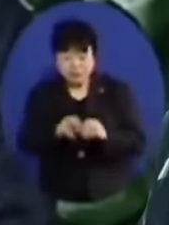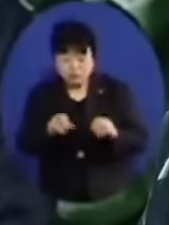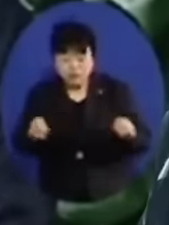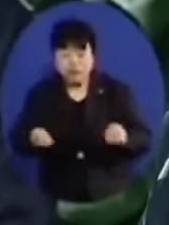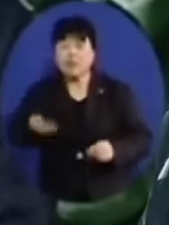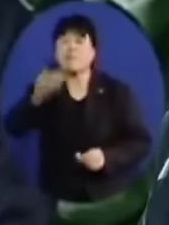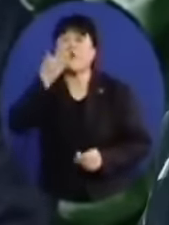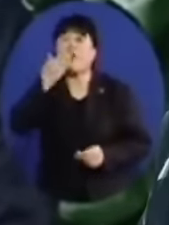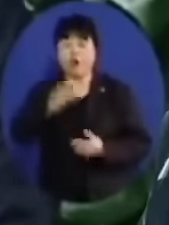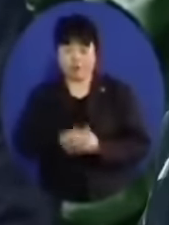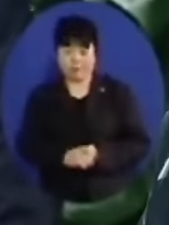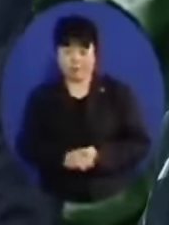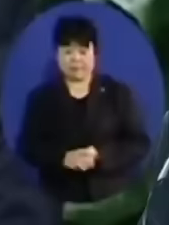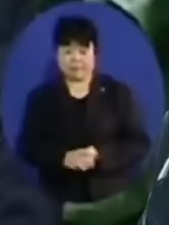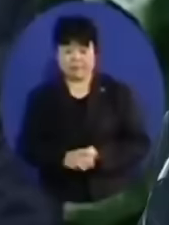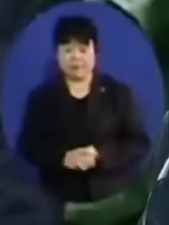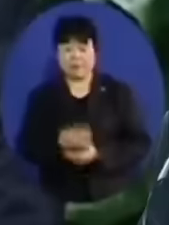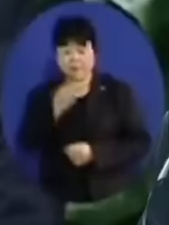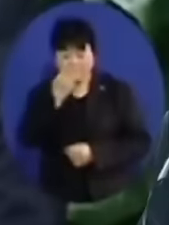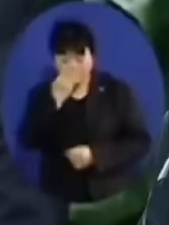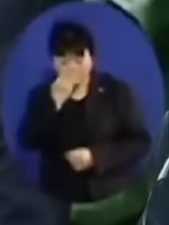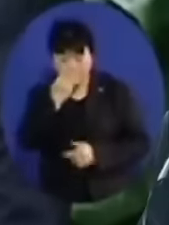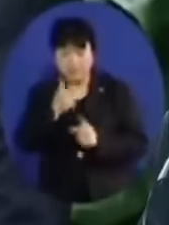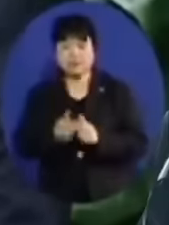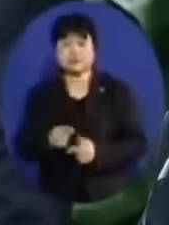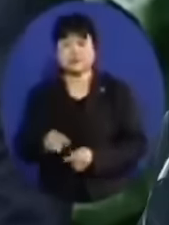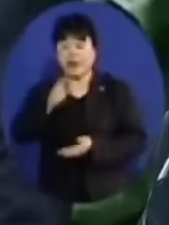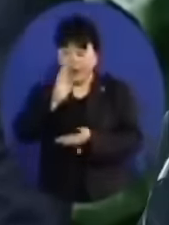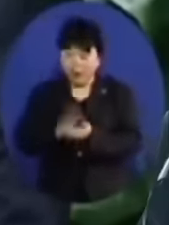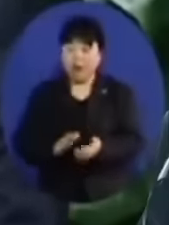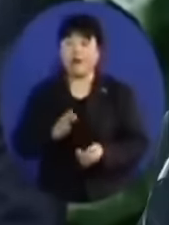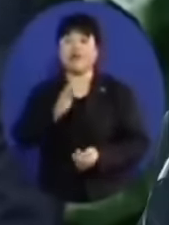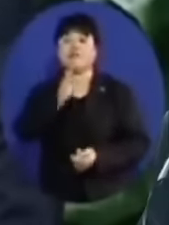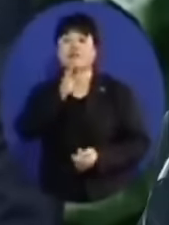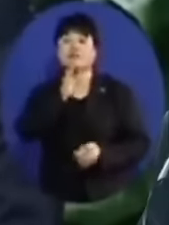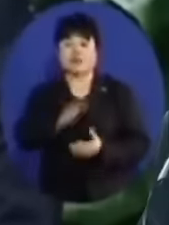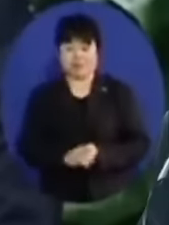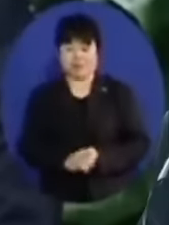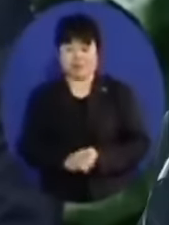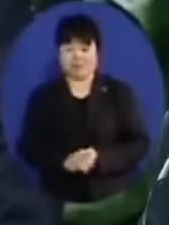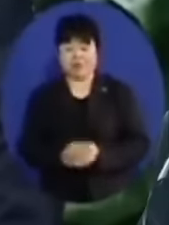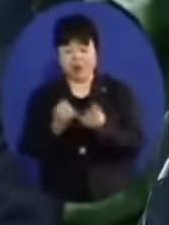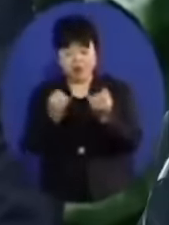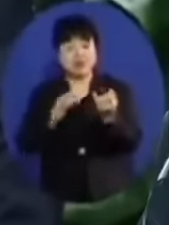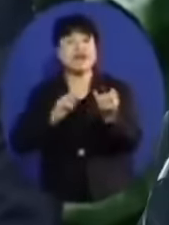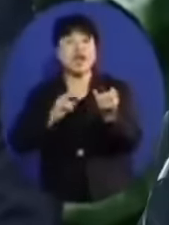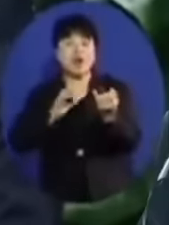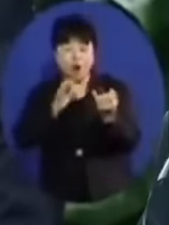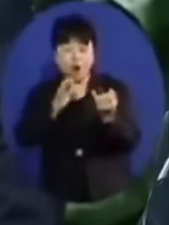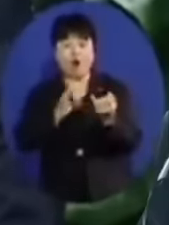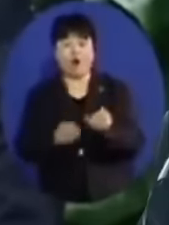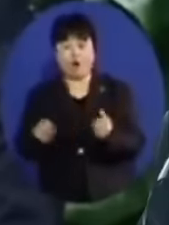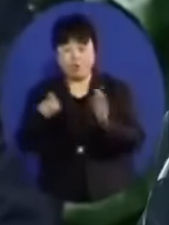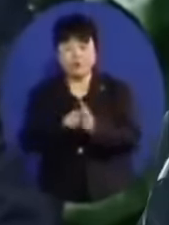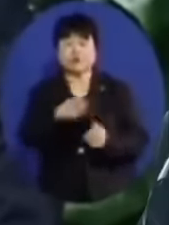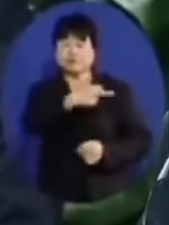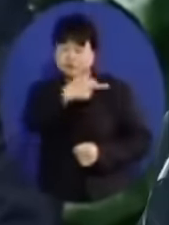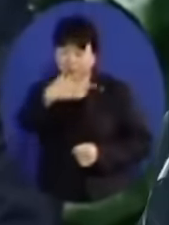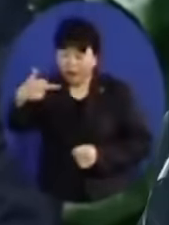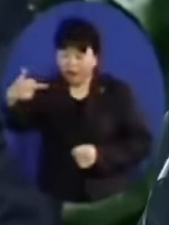부스러기는 먹습니다. 예수님이 무릎을 탁 쳤습니다. 오 여자여, 내 믿음이